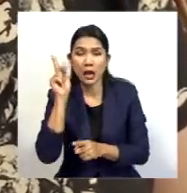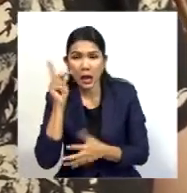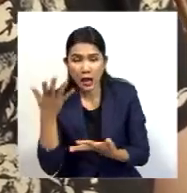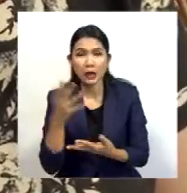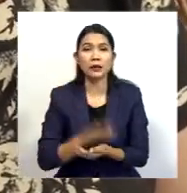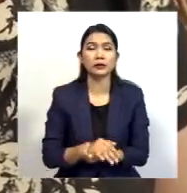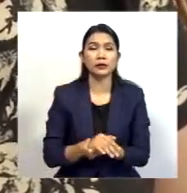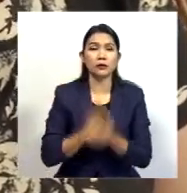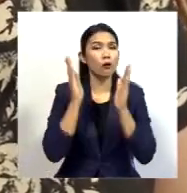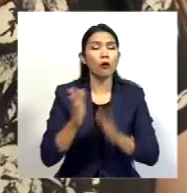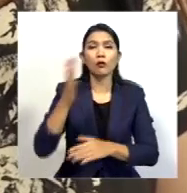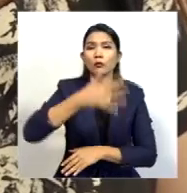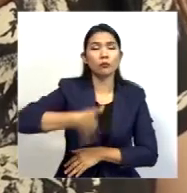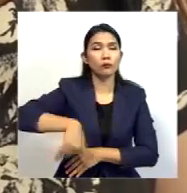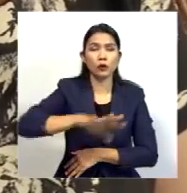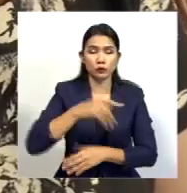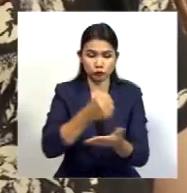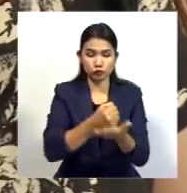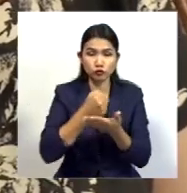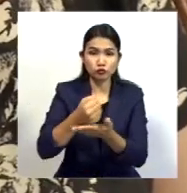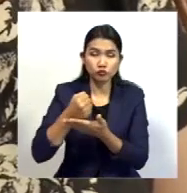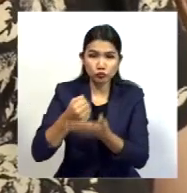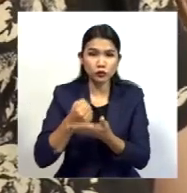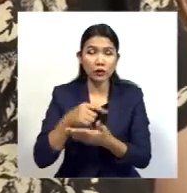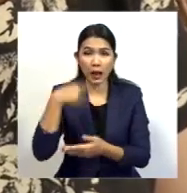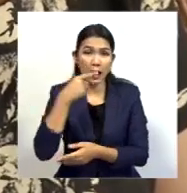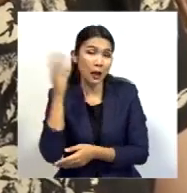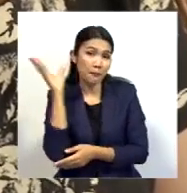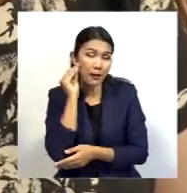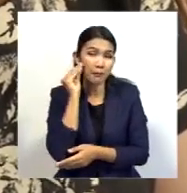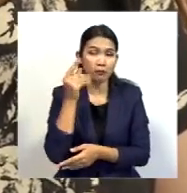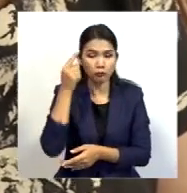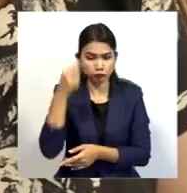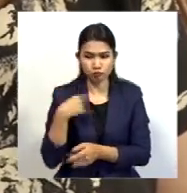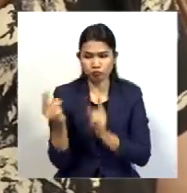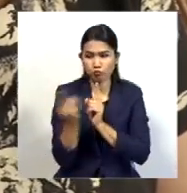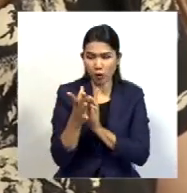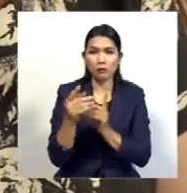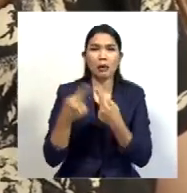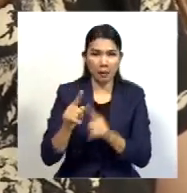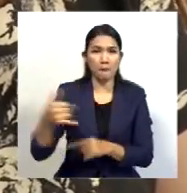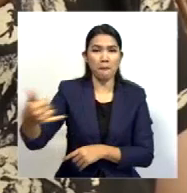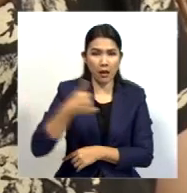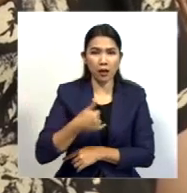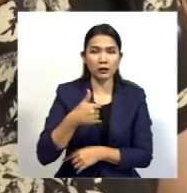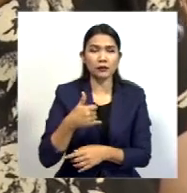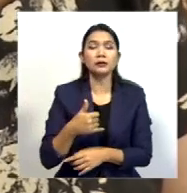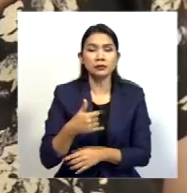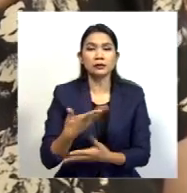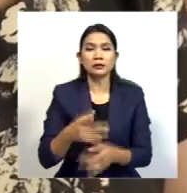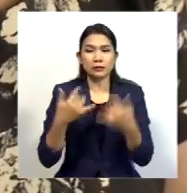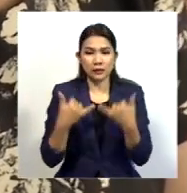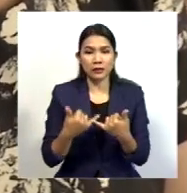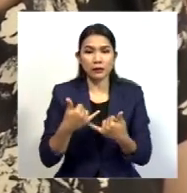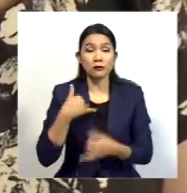ากทุกคนที่เข้ามาช่วยจากคนที่ทราบข่าวที่มาโดยที่ว่าไม่รู้จักกันหลังจากพรุ่งนี้เราก็